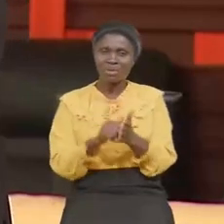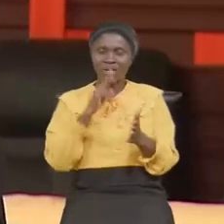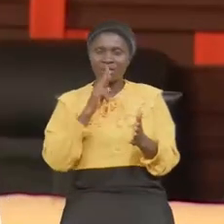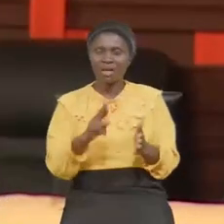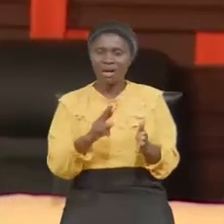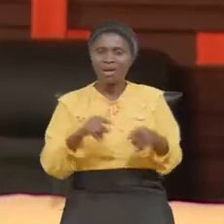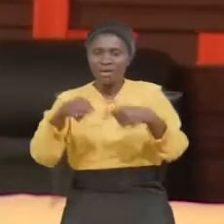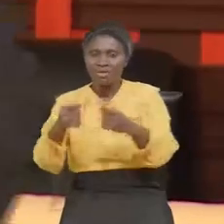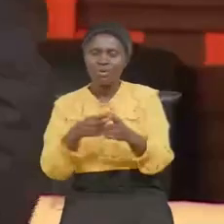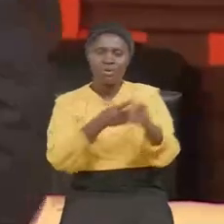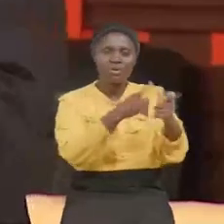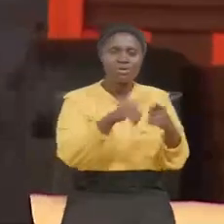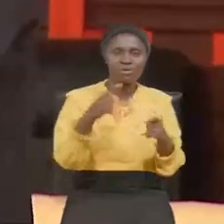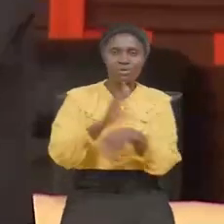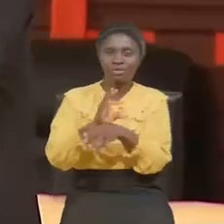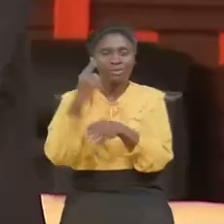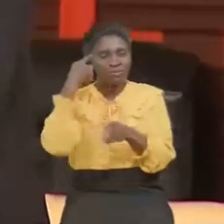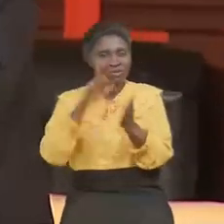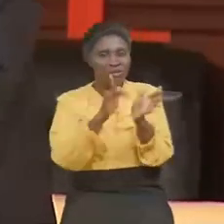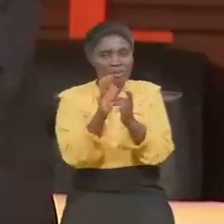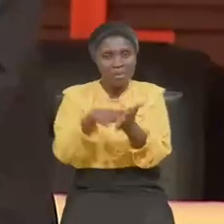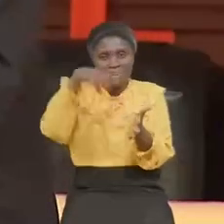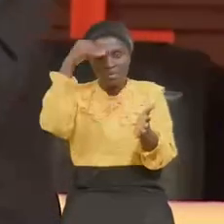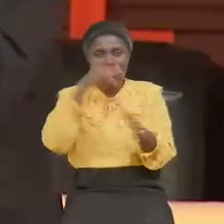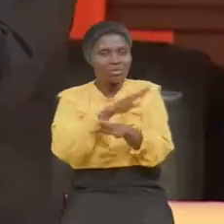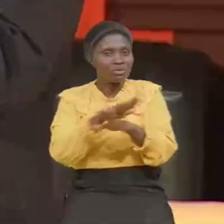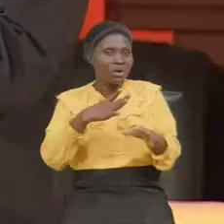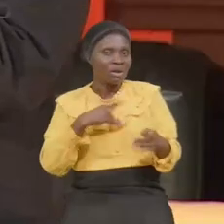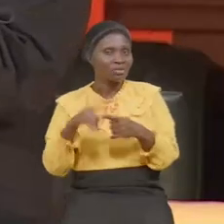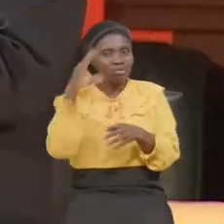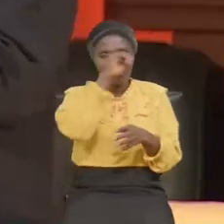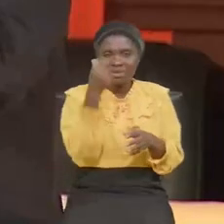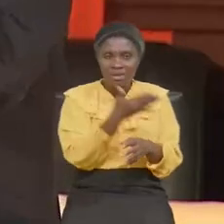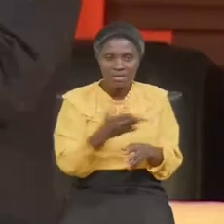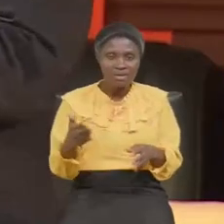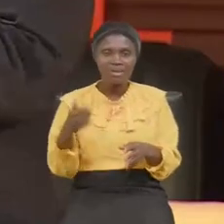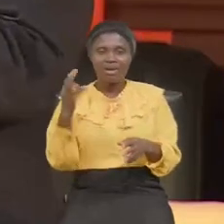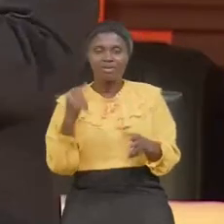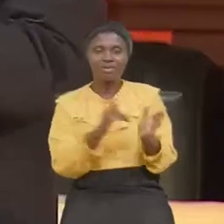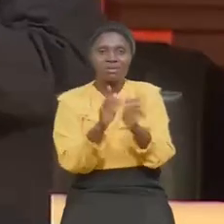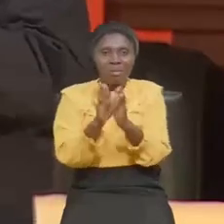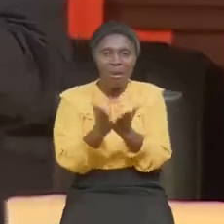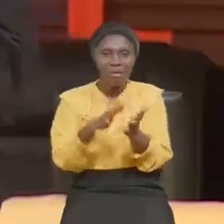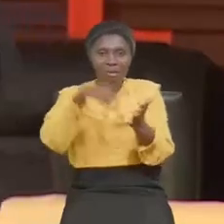littéralement pour venir à l'étude biblique. Ils ne voulaient pas rater quelque chose de l'étude biblique. Et quand la